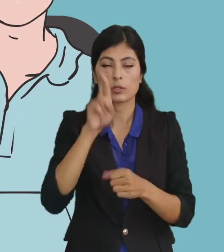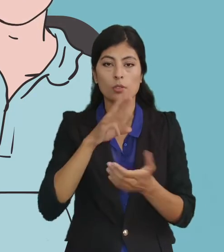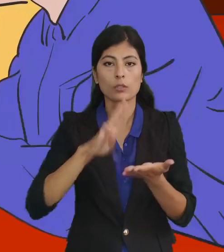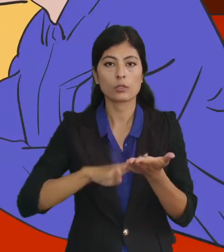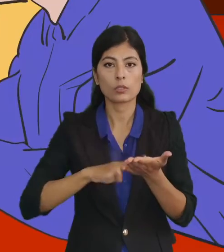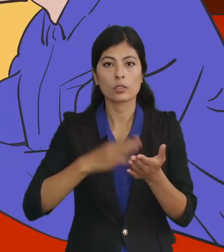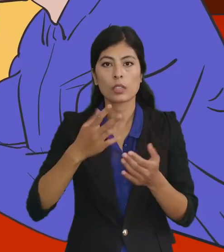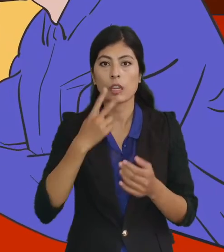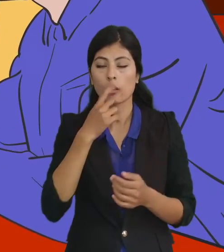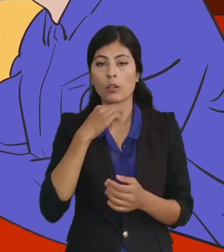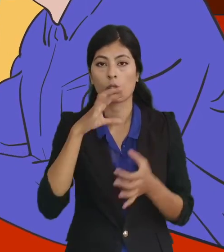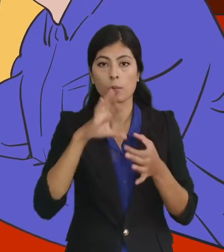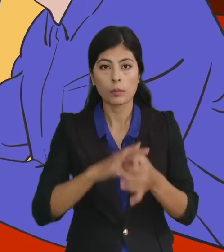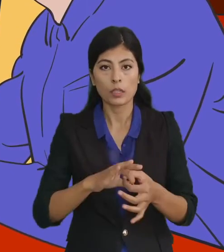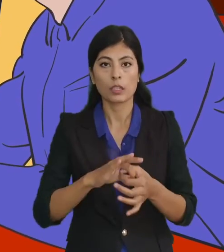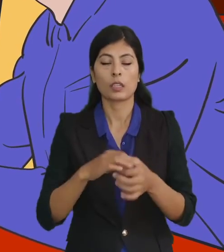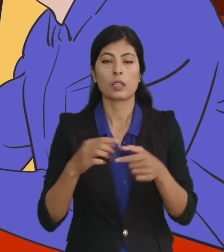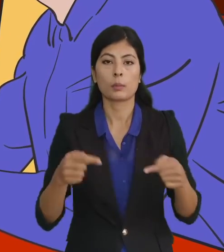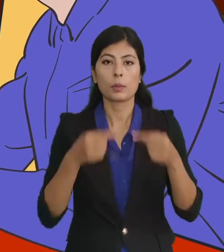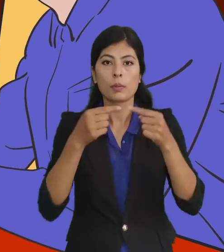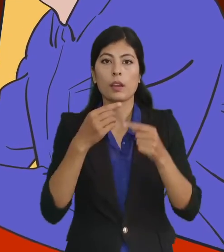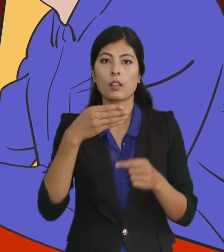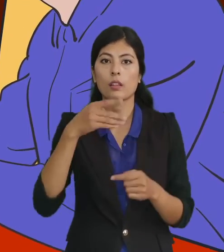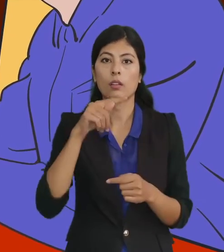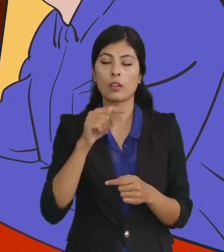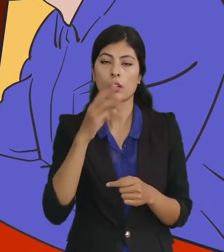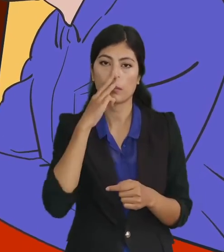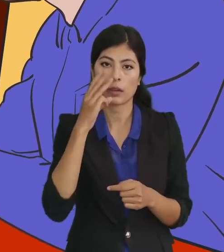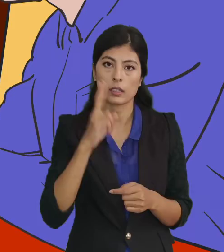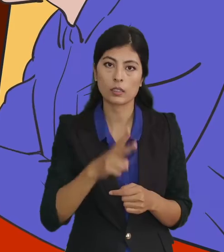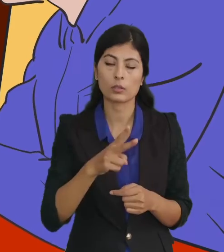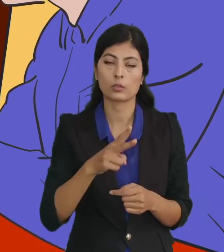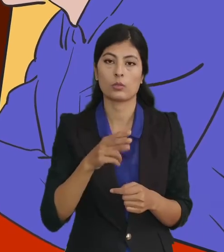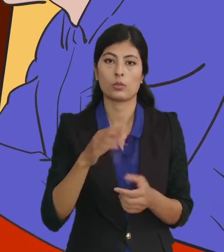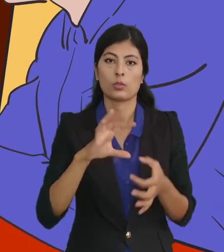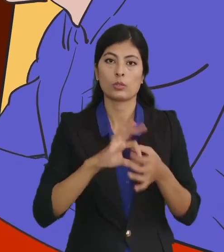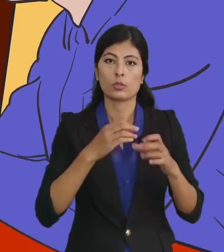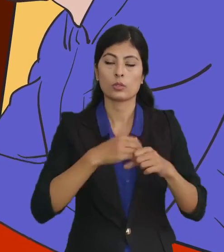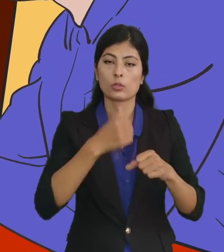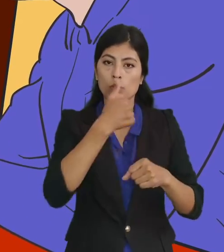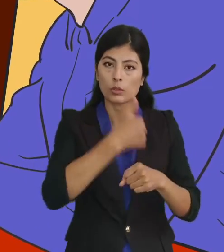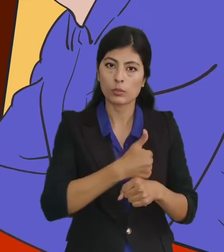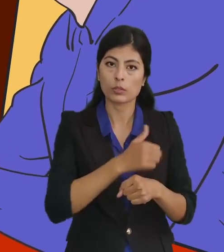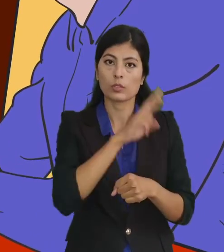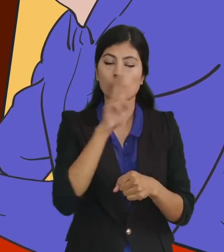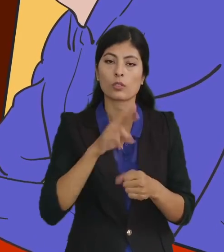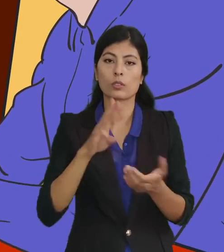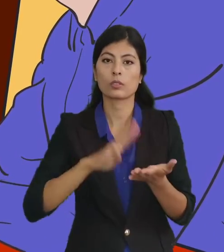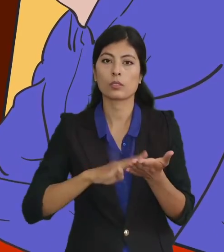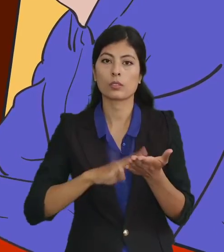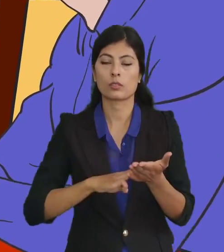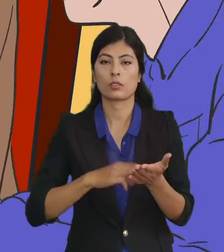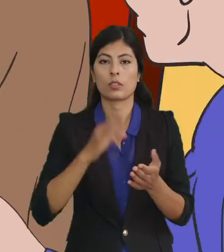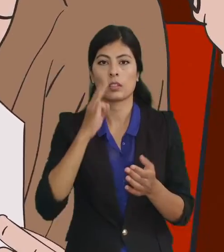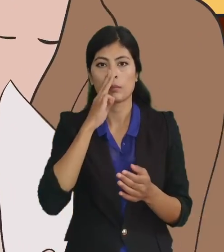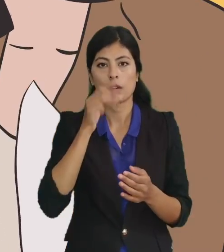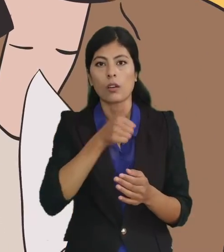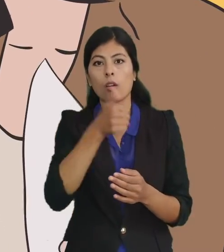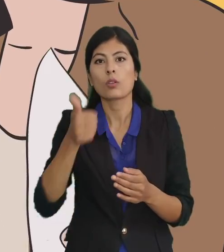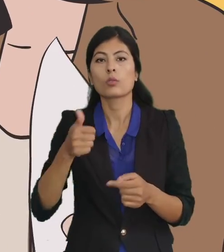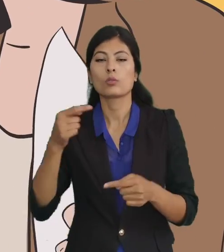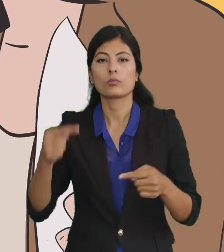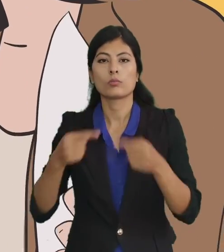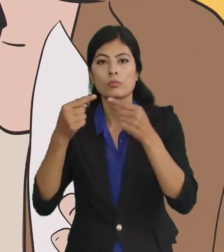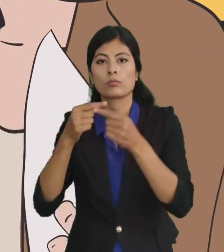आ सदस्य के द्वारा देखे न जा सके वाला विवाद के संदर्भ में तिहन संयोजक चाहे सदस्य बाहेक अन्य सदस्य